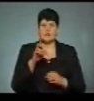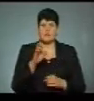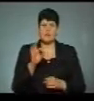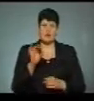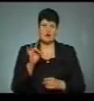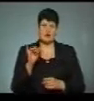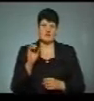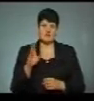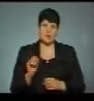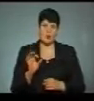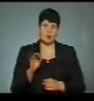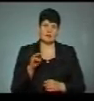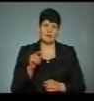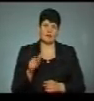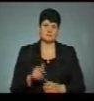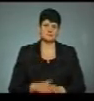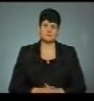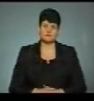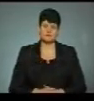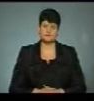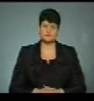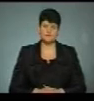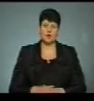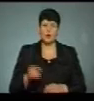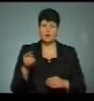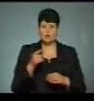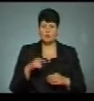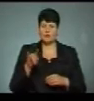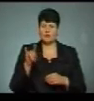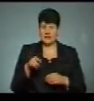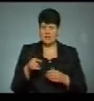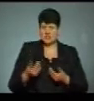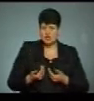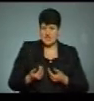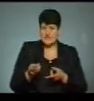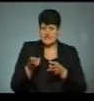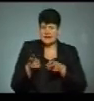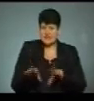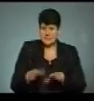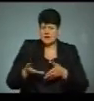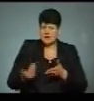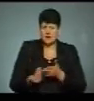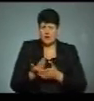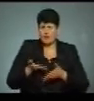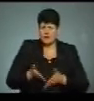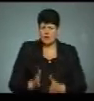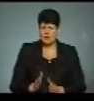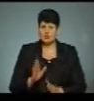сьогодні заявили на зборах. У Тернополі у вікні життя залишили новонароджену дівчинку, якій лише доба.